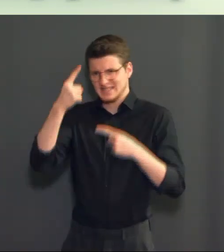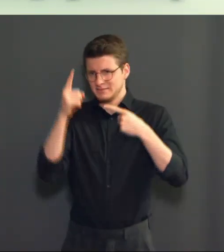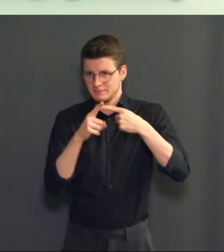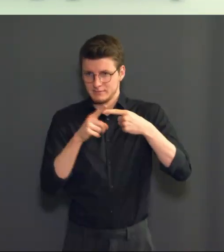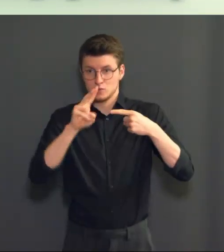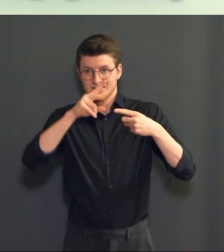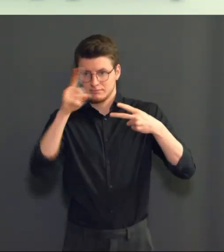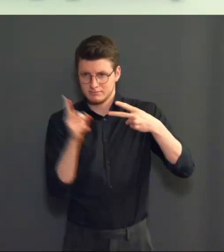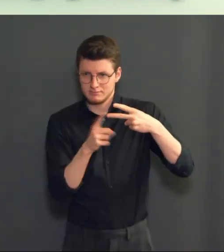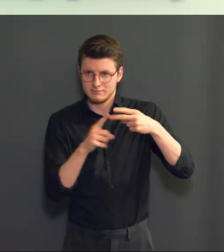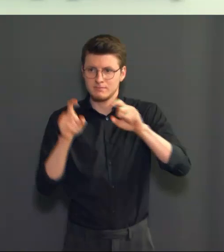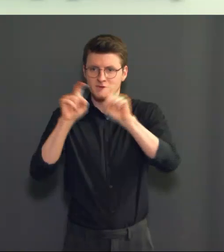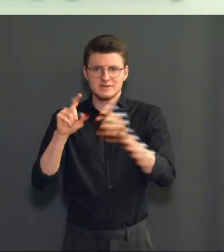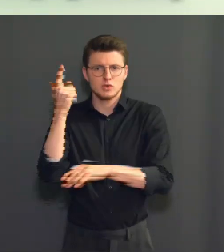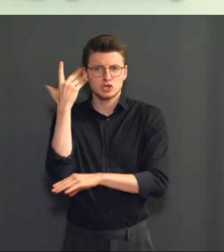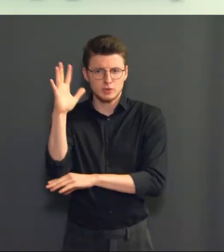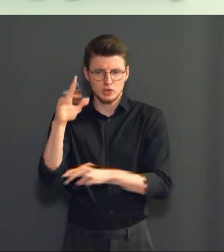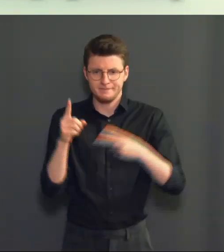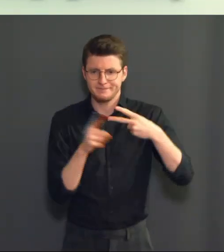provincie Luxemburg.